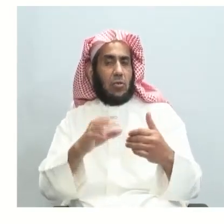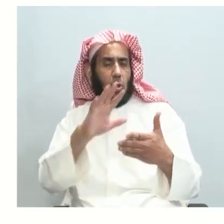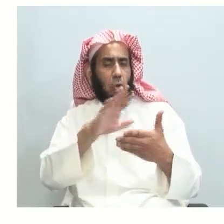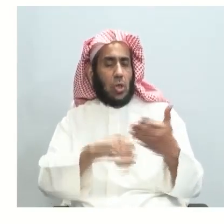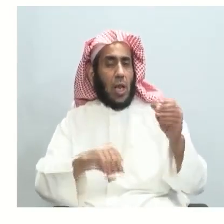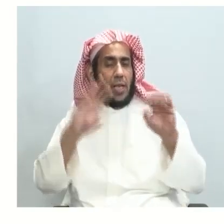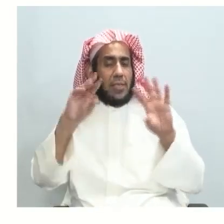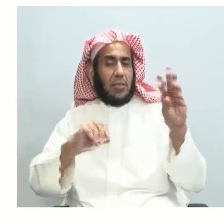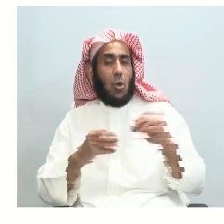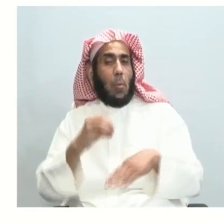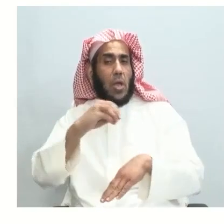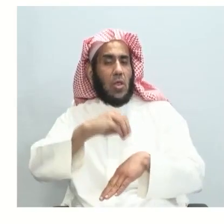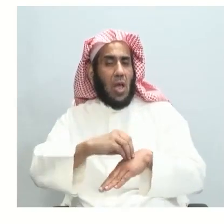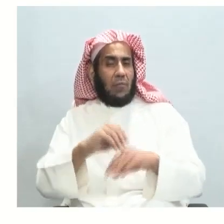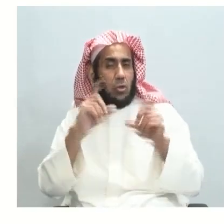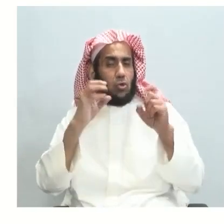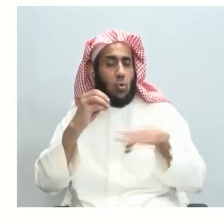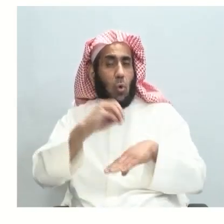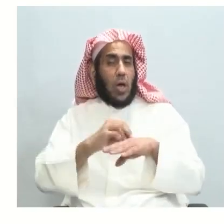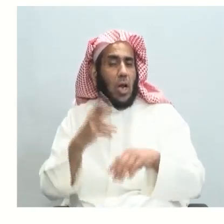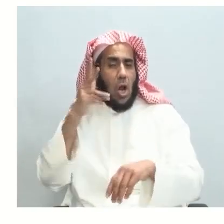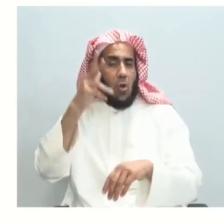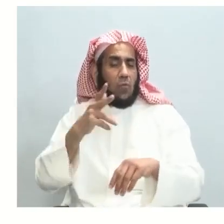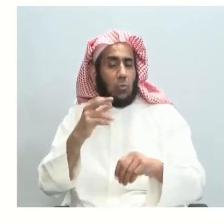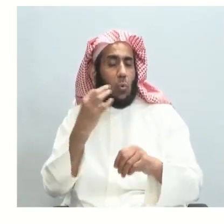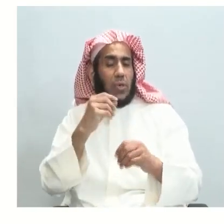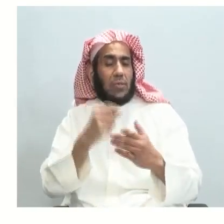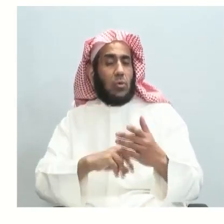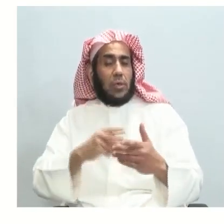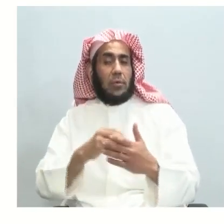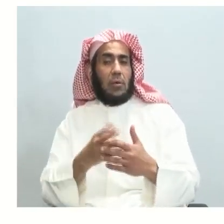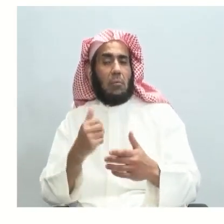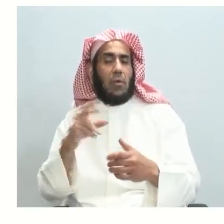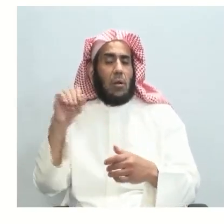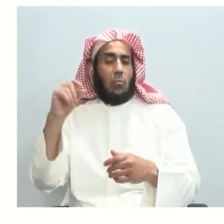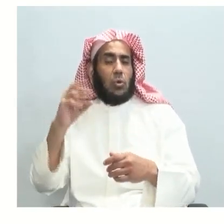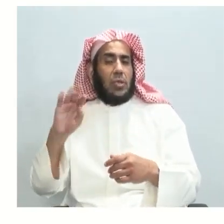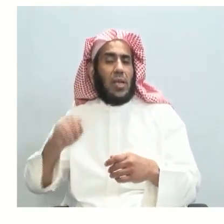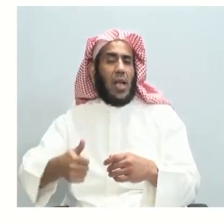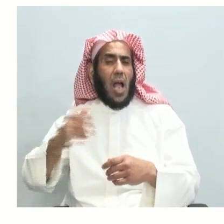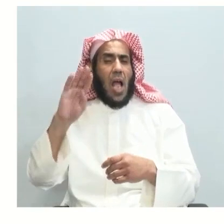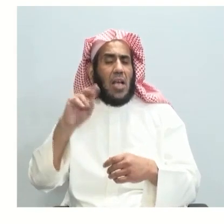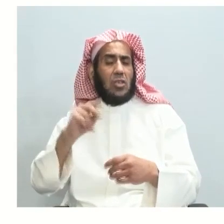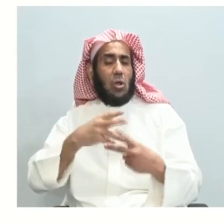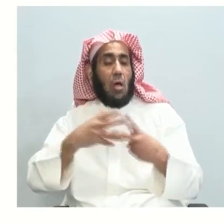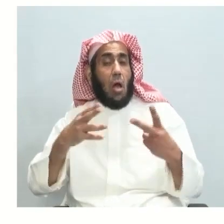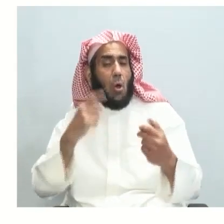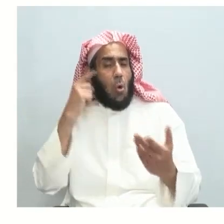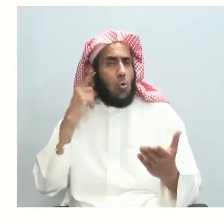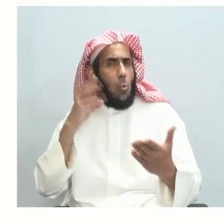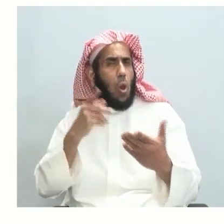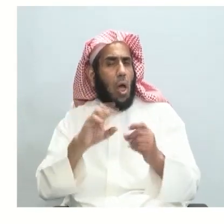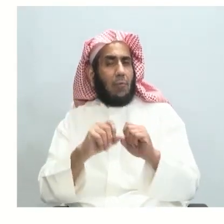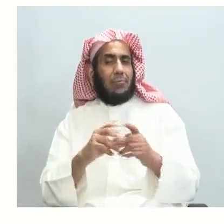على المنتج باضافه الصور الفيديو المدونه الصوتيه كما ذكرنا في البودكاست اصبحت ظاهره موجوده العملاء يستمعون